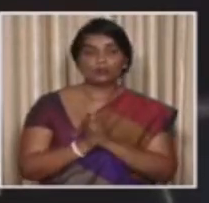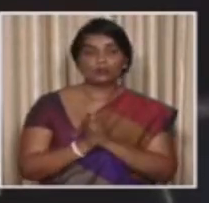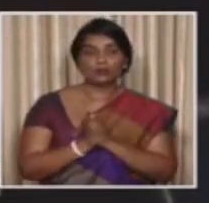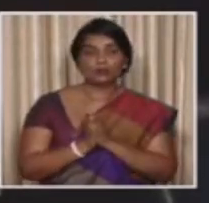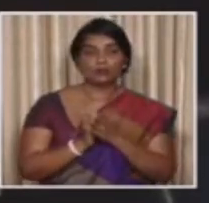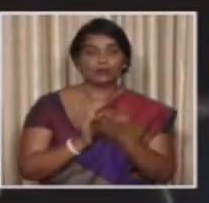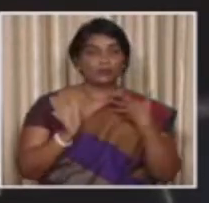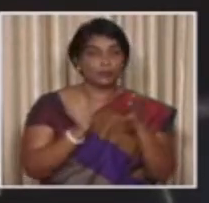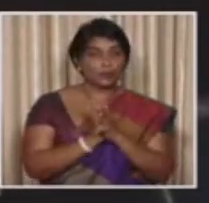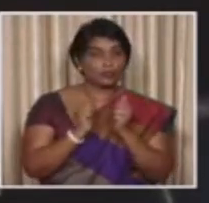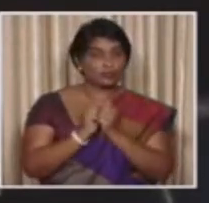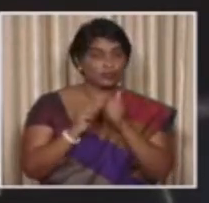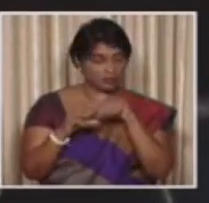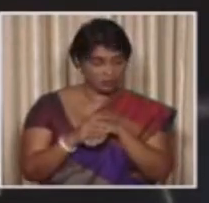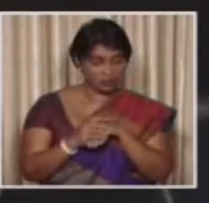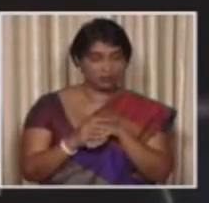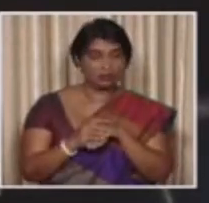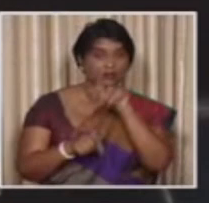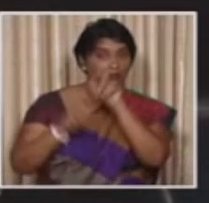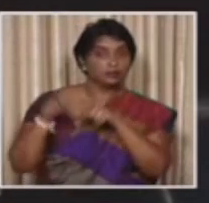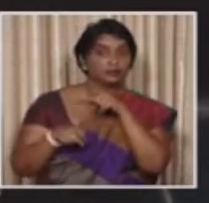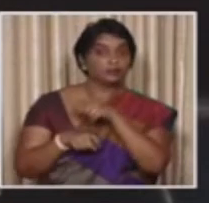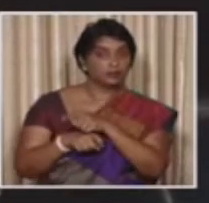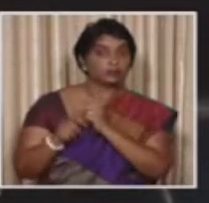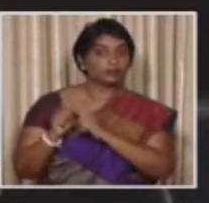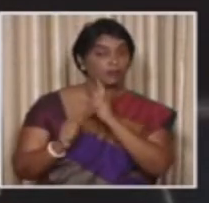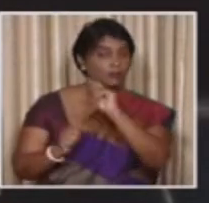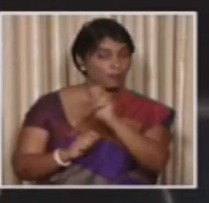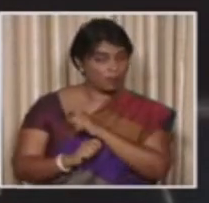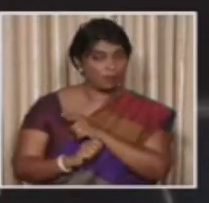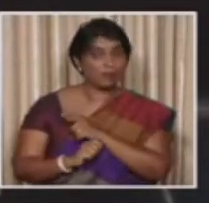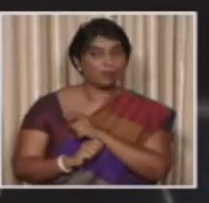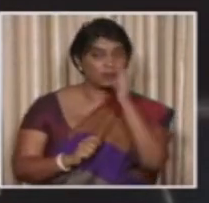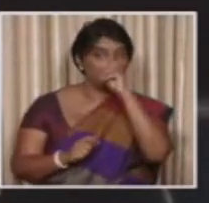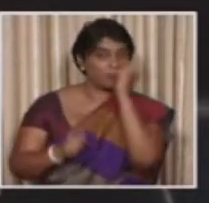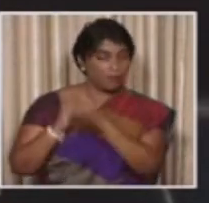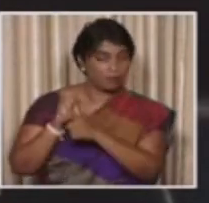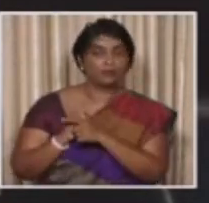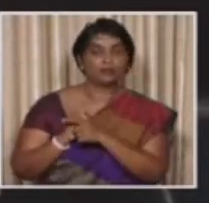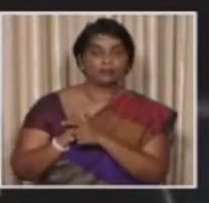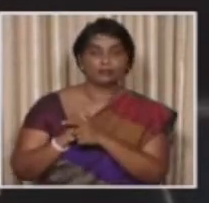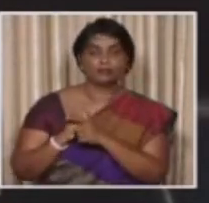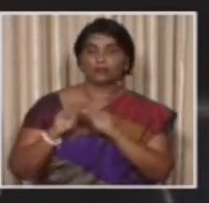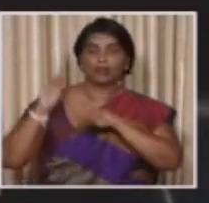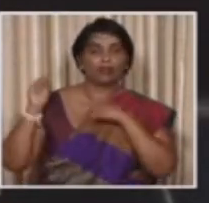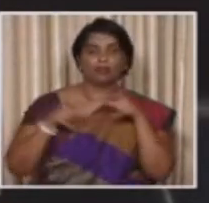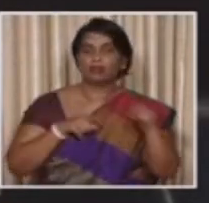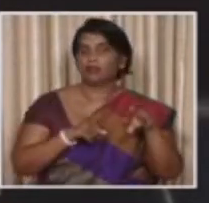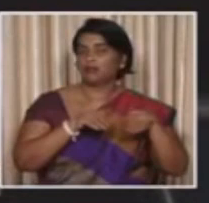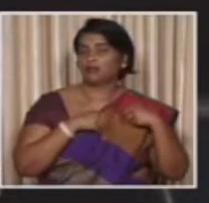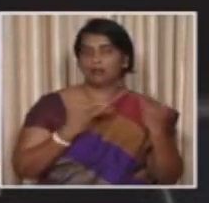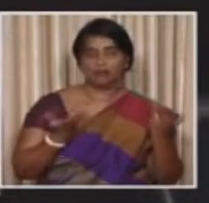සහෝදර ඒකබද්ධ සේවාවේ සහෝදර සේවකයන් ලබා ගන්නා වූ ඒ දීමනා වරප්‍රසාද කිසුවක් ලැබෙන්නේ